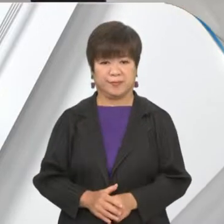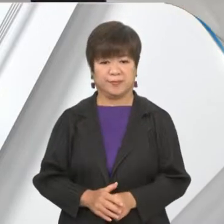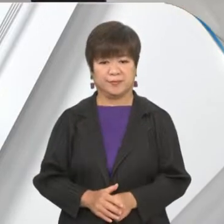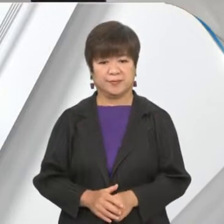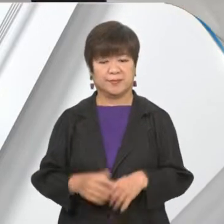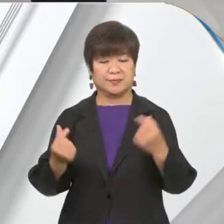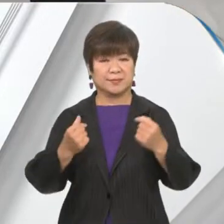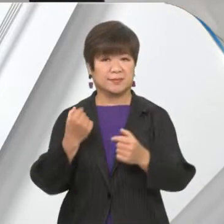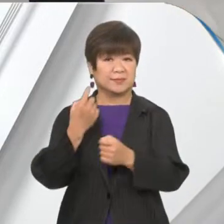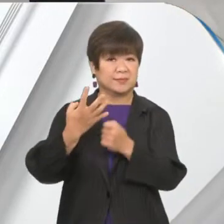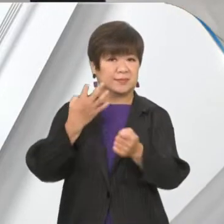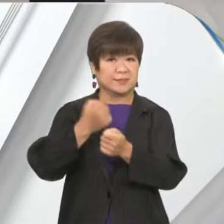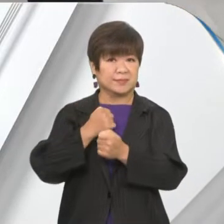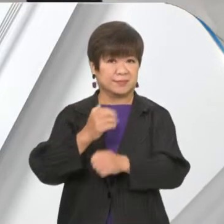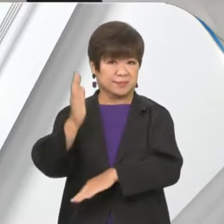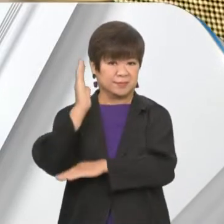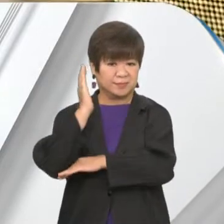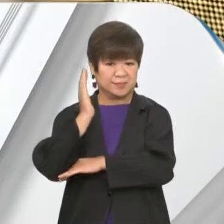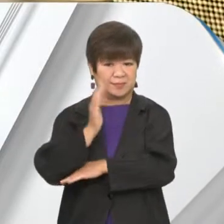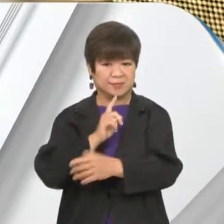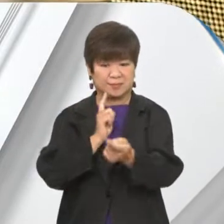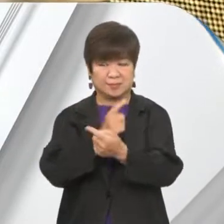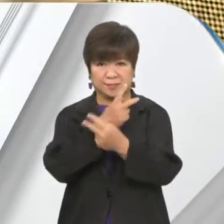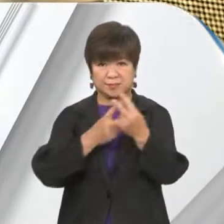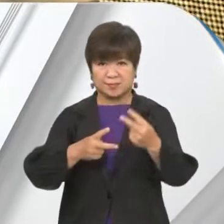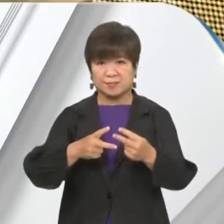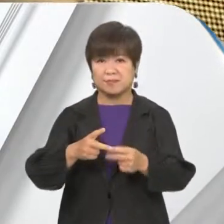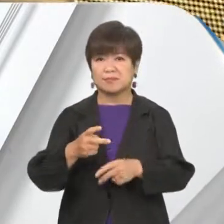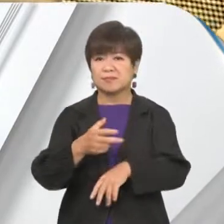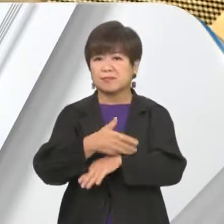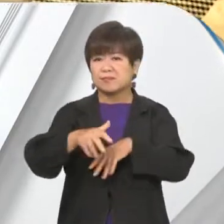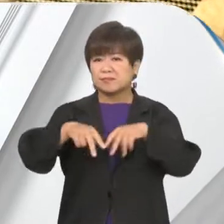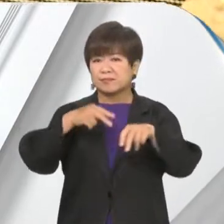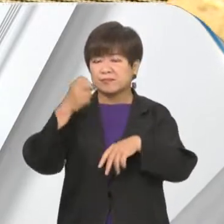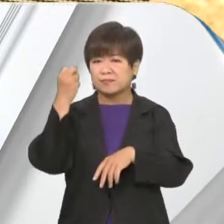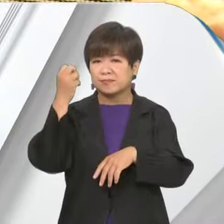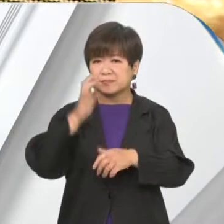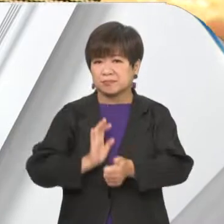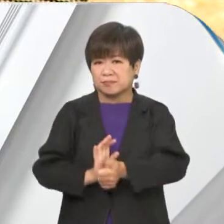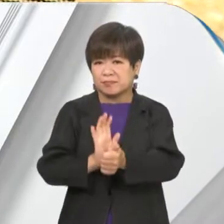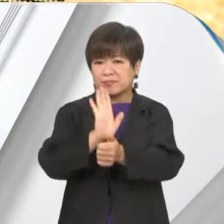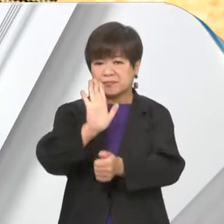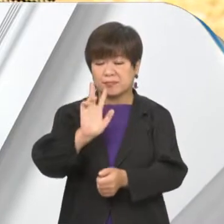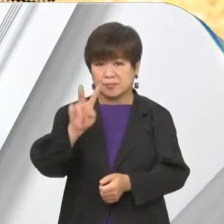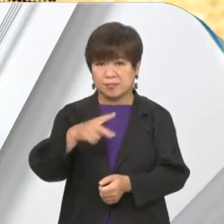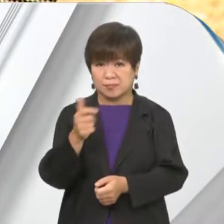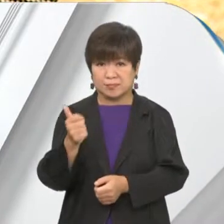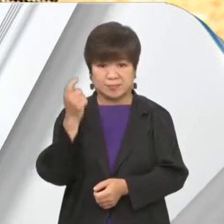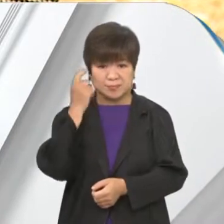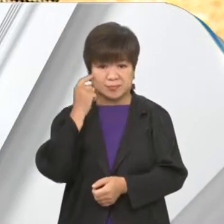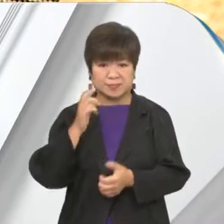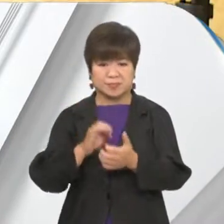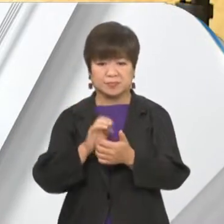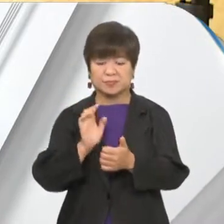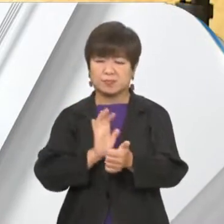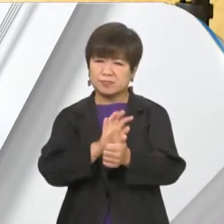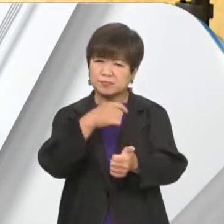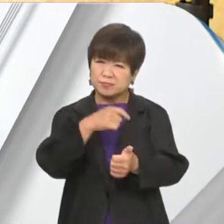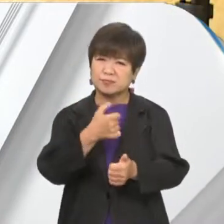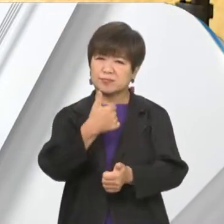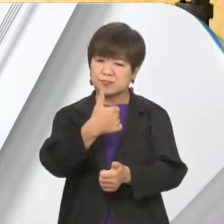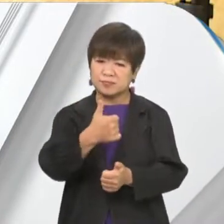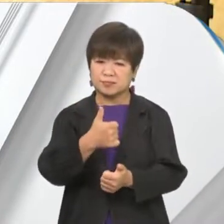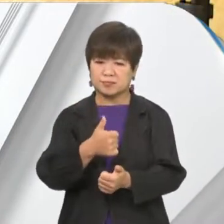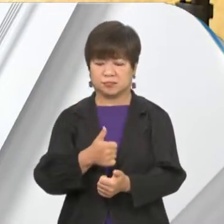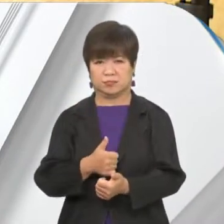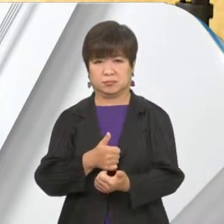像历代年来公仆们对于客家流行音乐的天授，刘小辉认为附托是好事情，不过